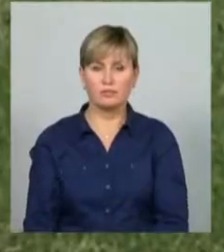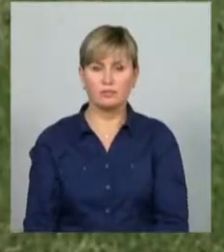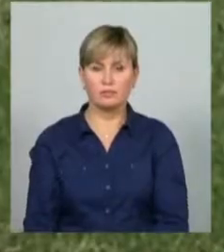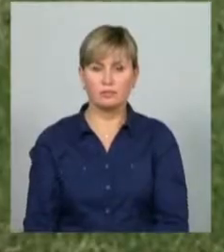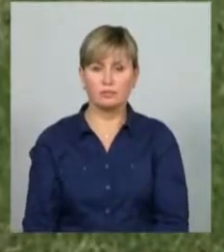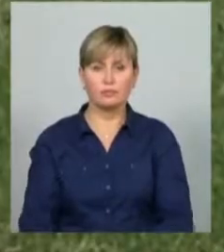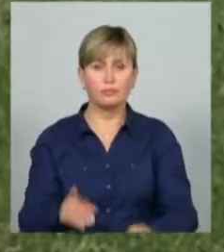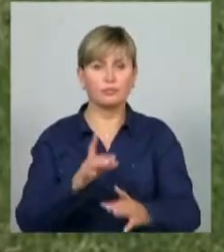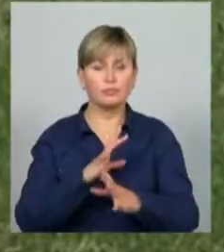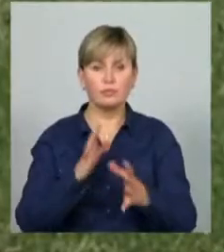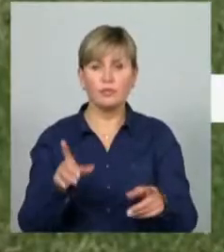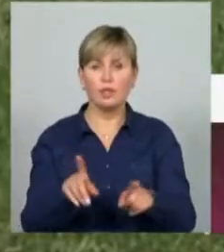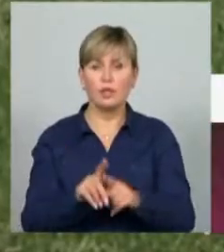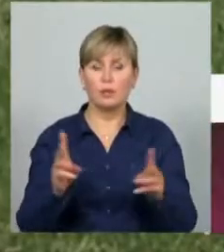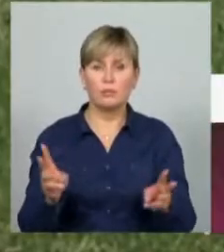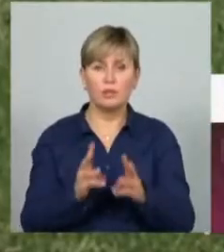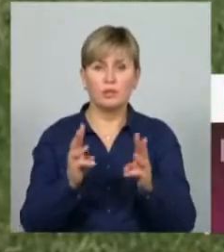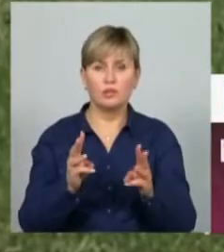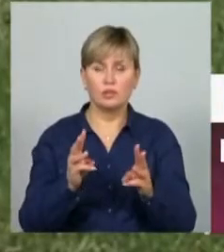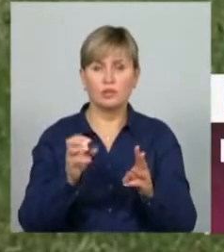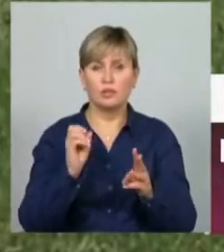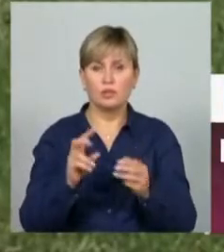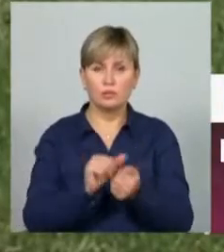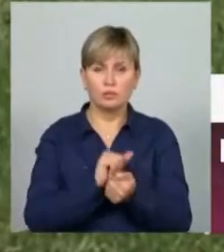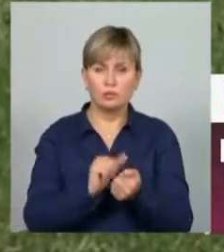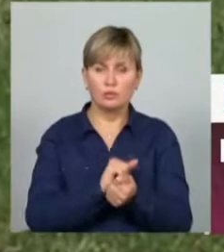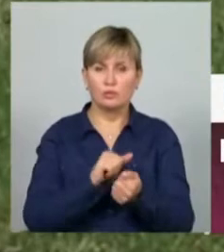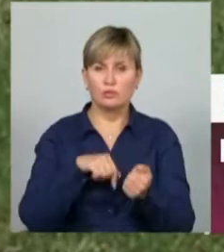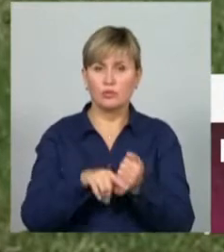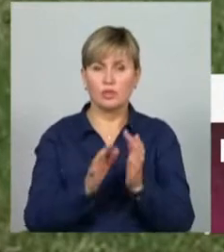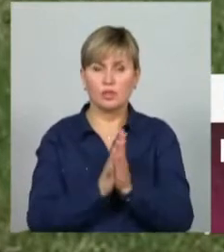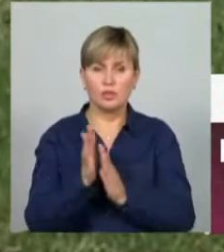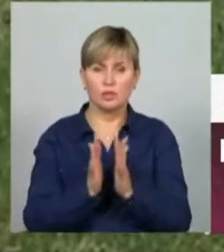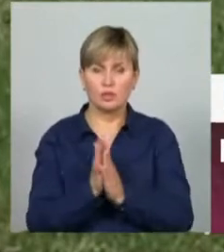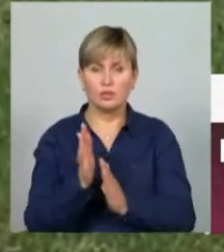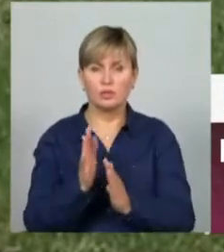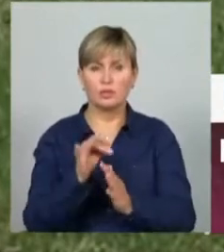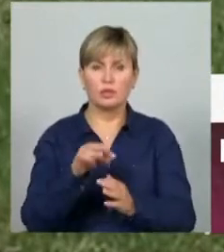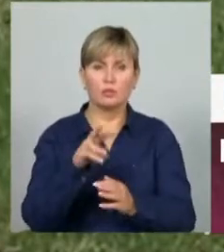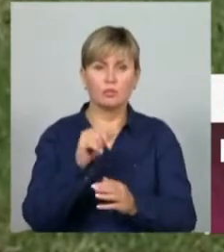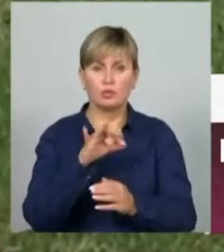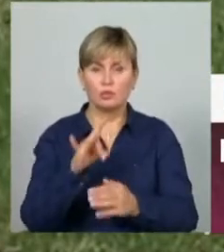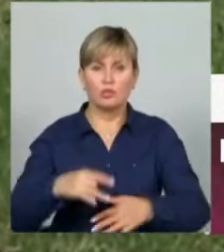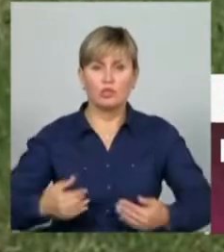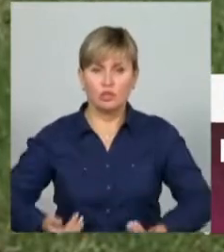Во избежание таких пожаров, как загорание сухой растительности и мусора,